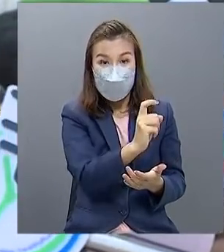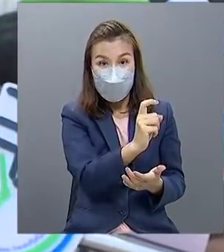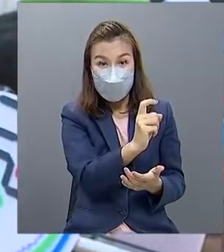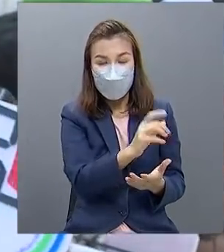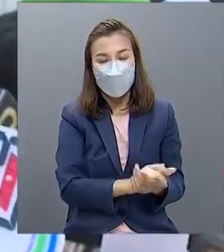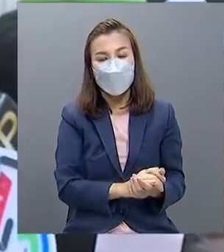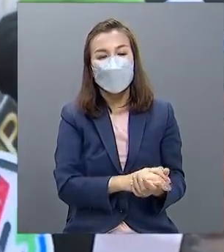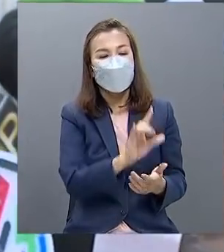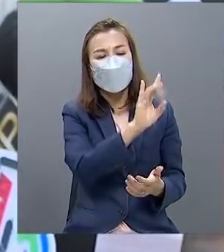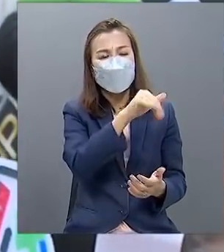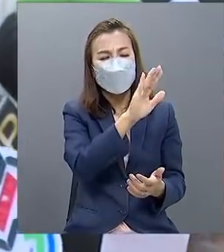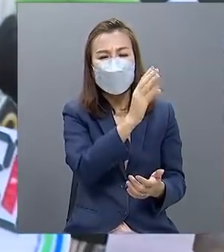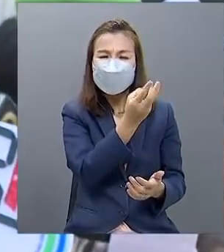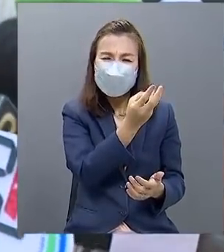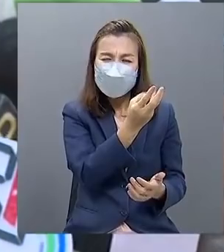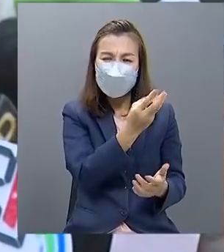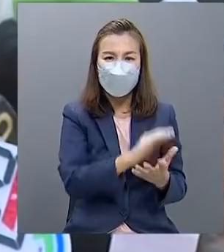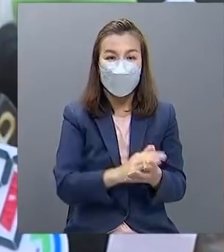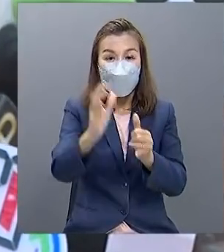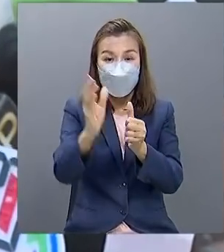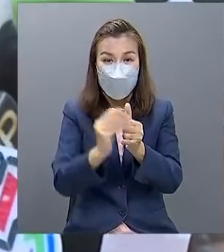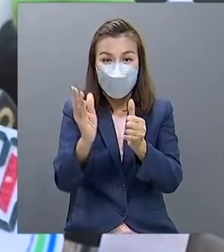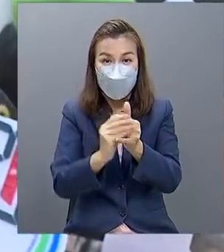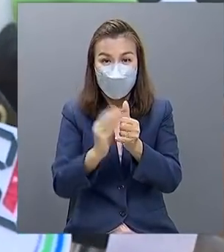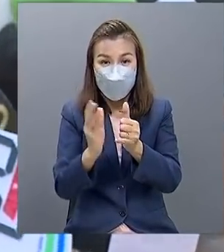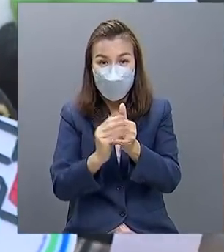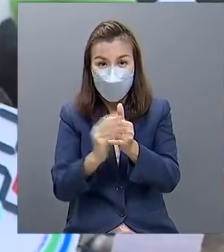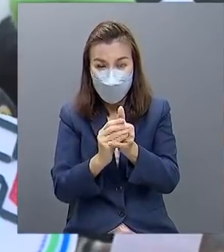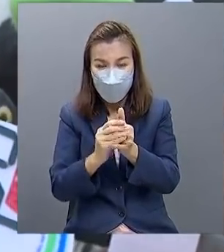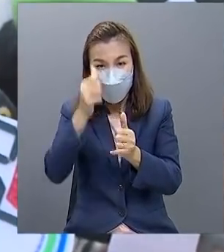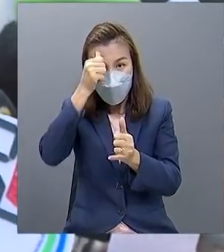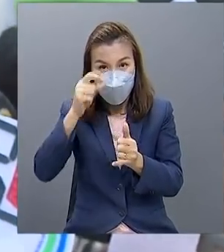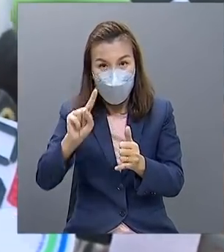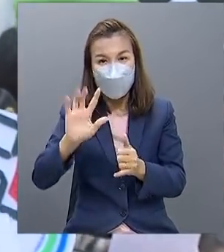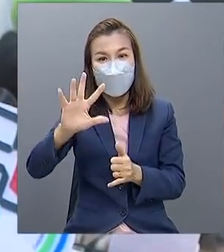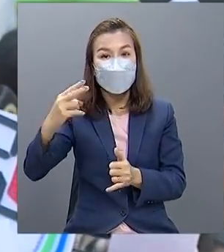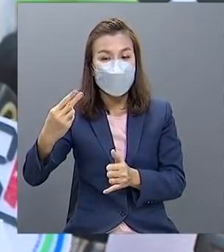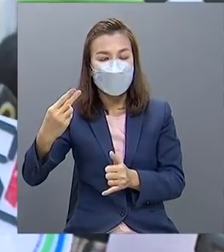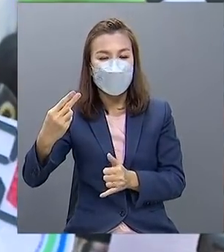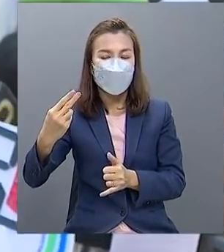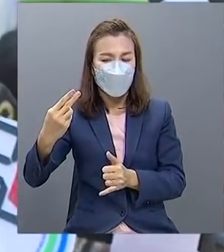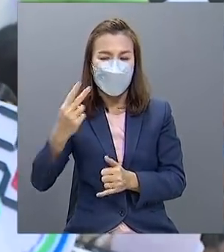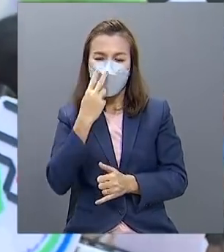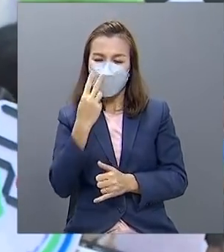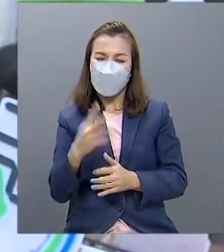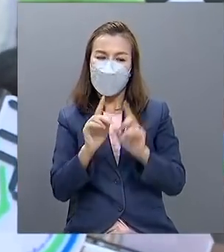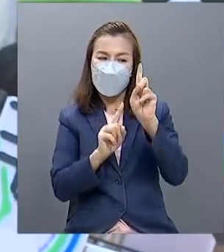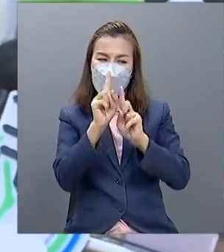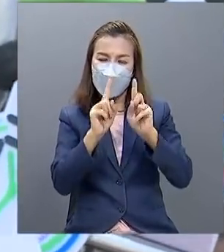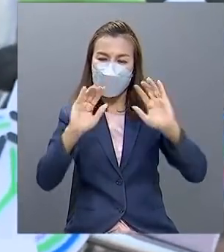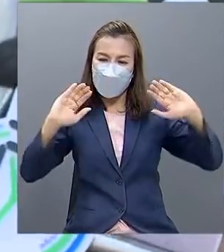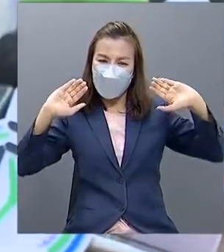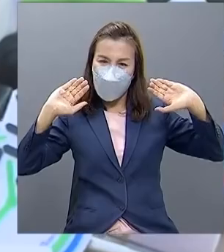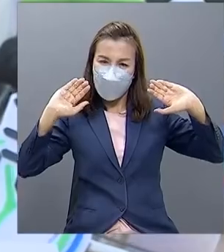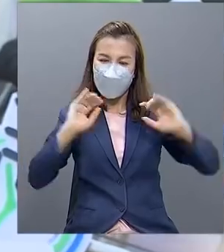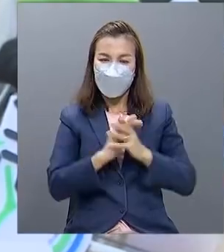แล้วการกระเพื่อมของผู้ติดเชื้อไม่เกินกว่า 50,000 คนผมคิดว่าสิ่งเหล่านี้ทางรัฐบาลโดยท่านนายกรัฐม